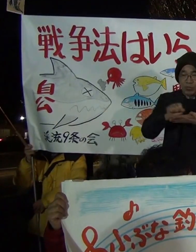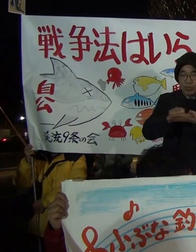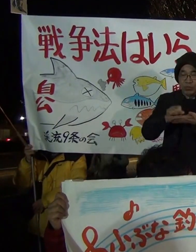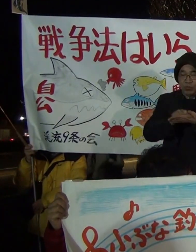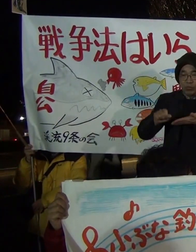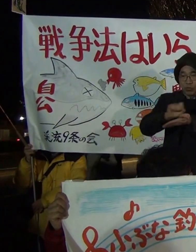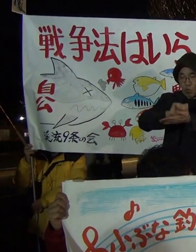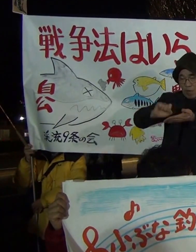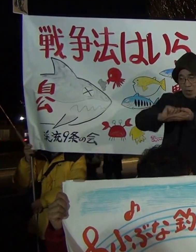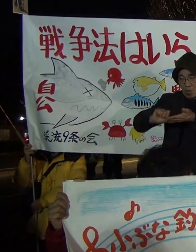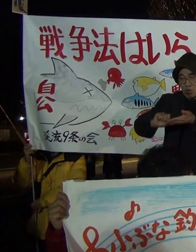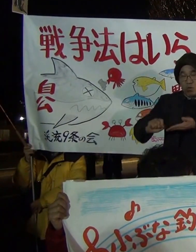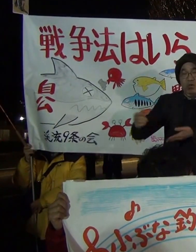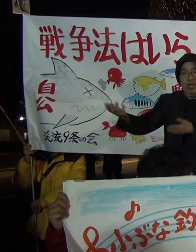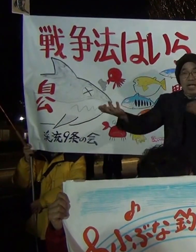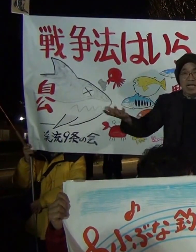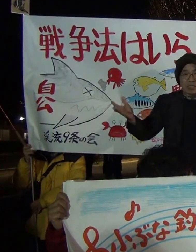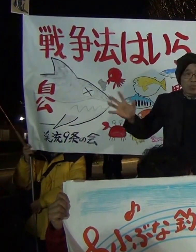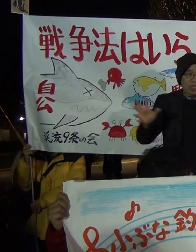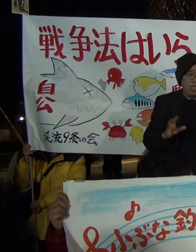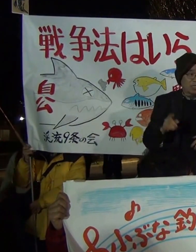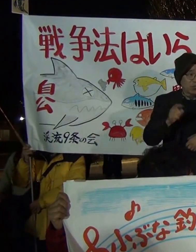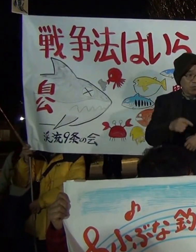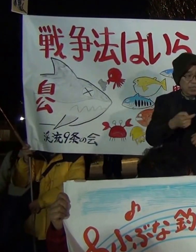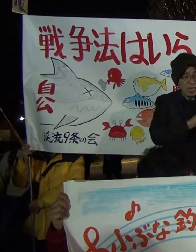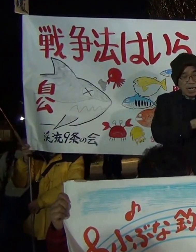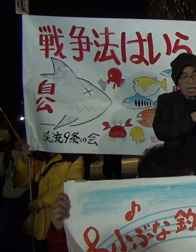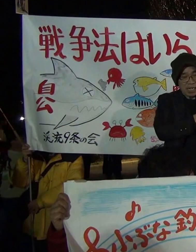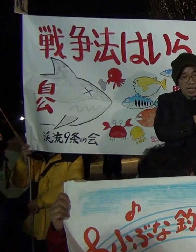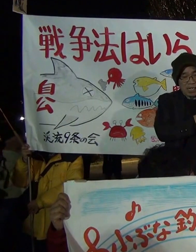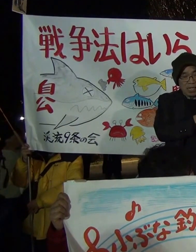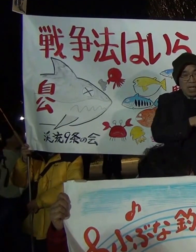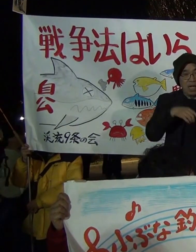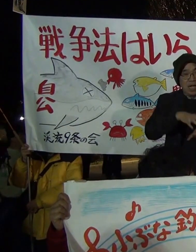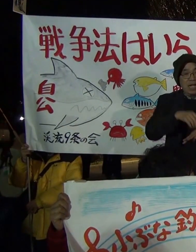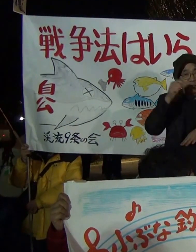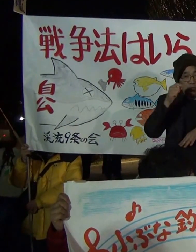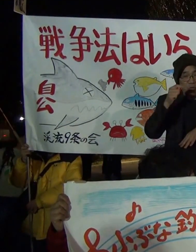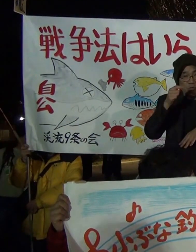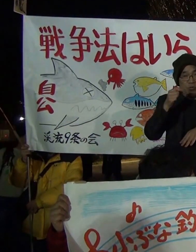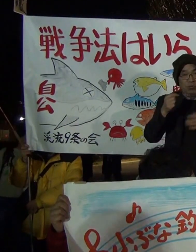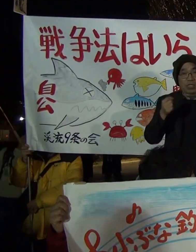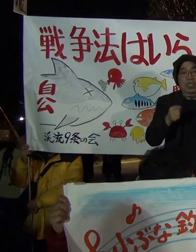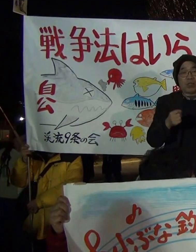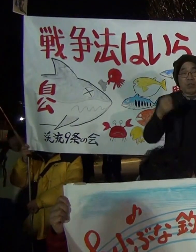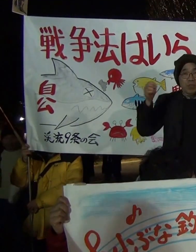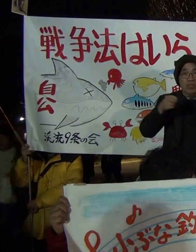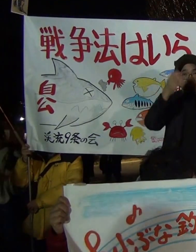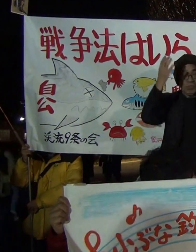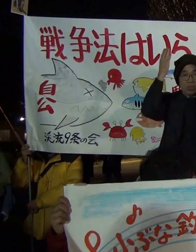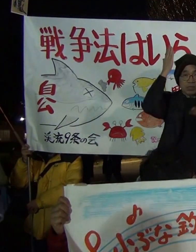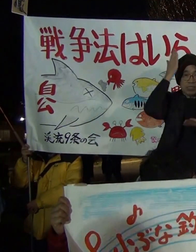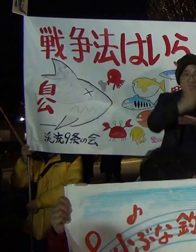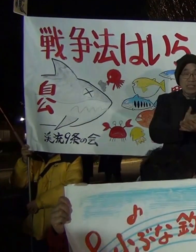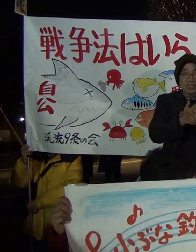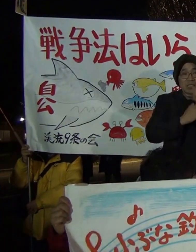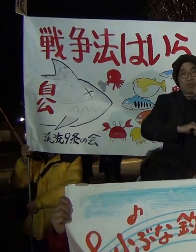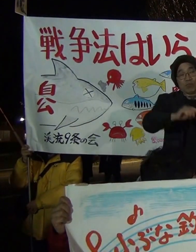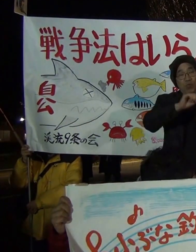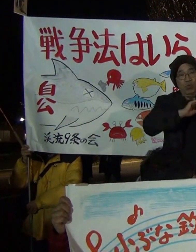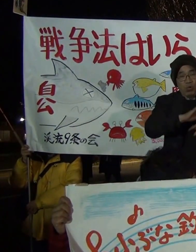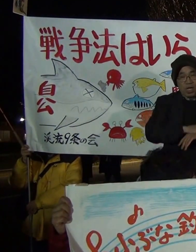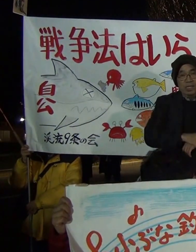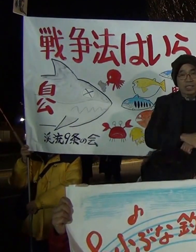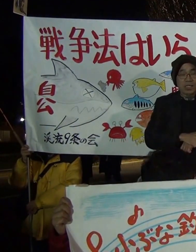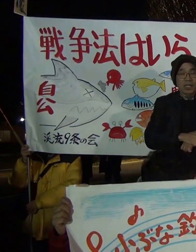3000万人以上の署名を集めて、その力が世界初の原水菌大会だとかもうすごい力になったわけですね。